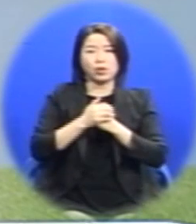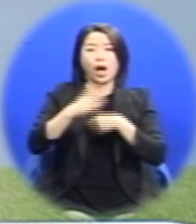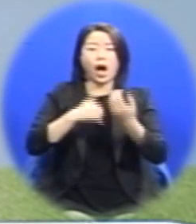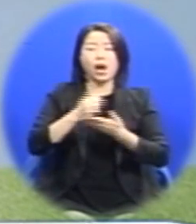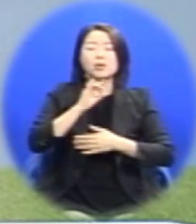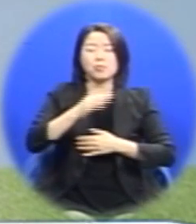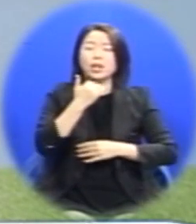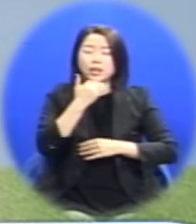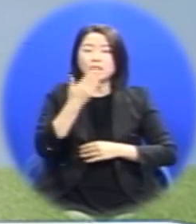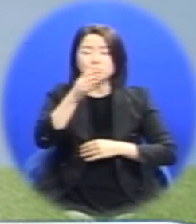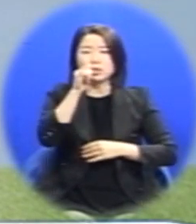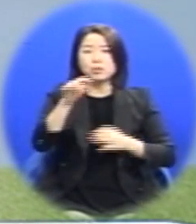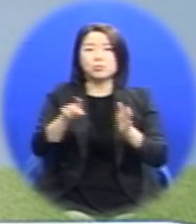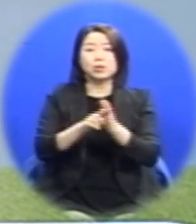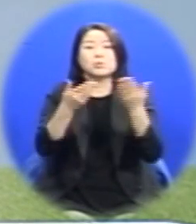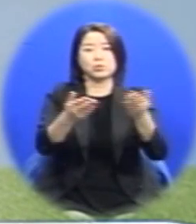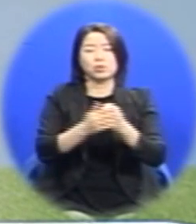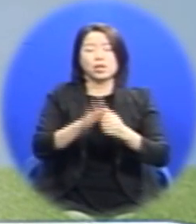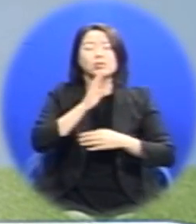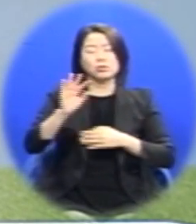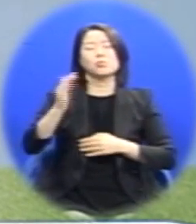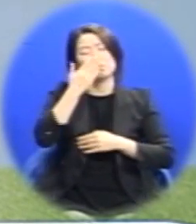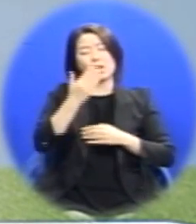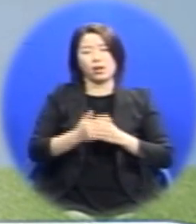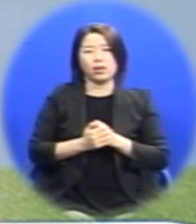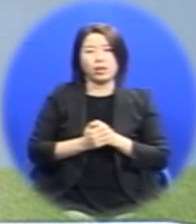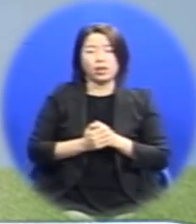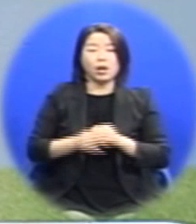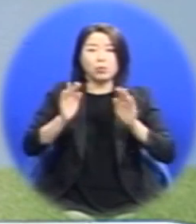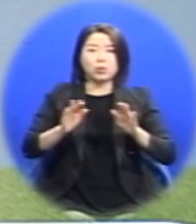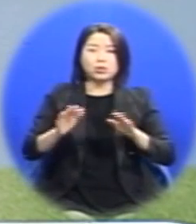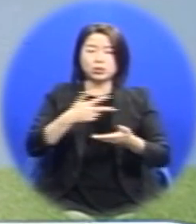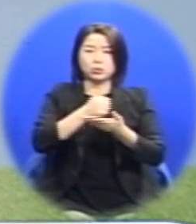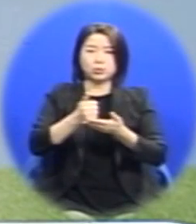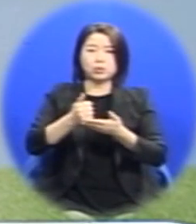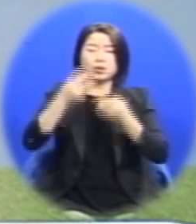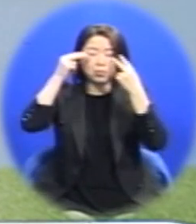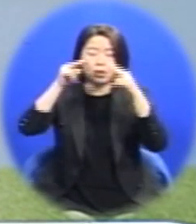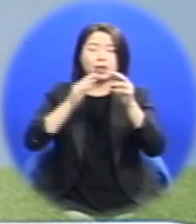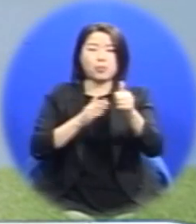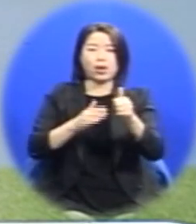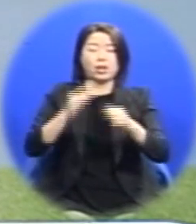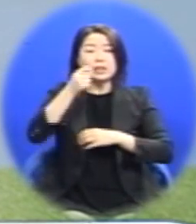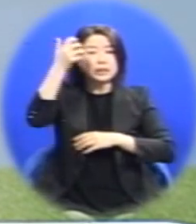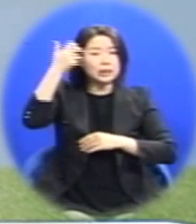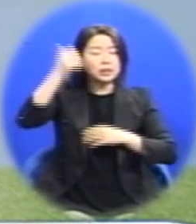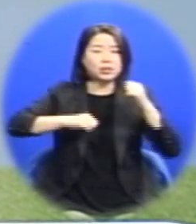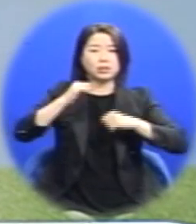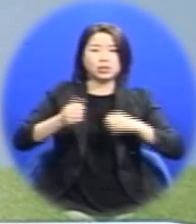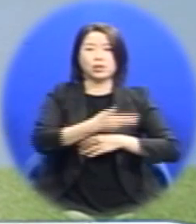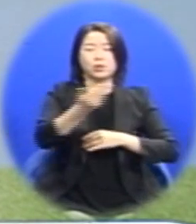수 있는 믿음을 여러분에게 주세요. 그러면 된 거예요. 오늘 주님을 바라보세요. 성령님의 역사하시면 여러분